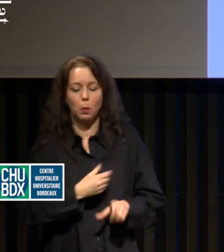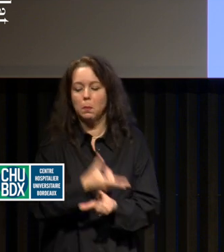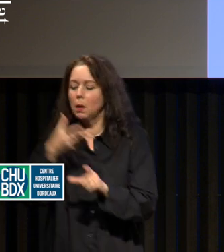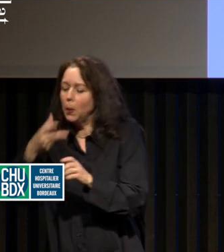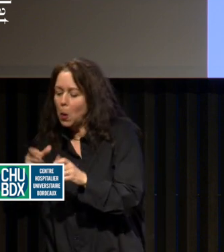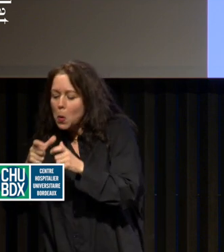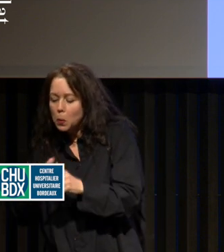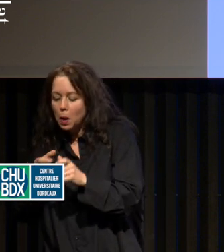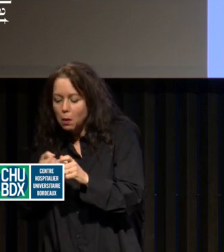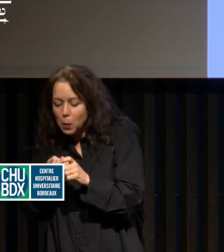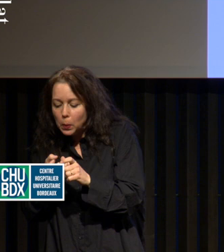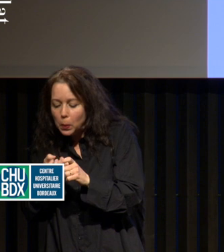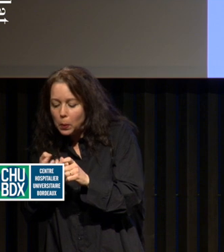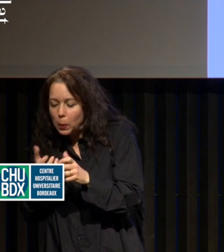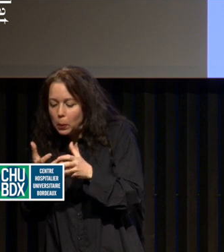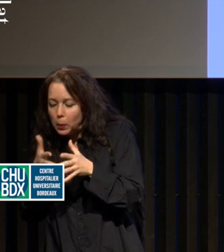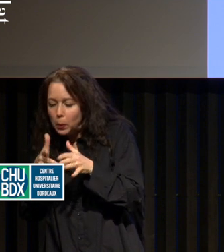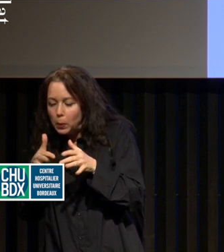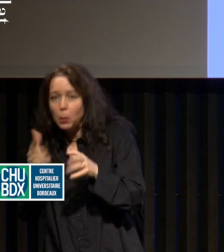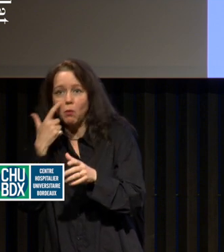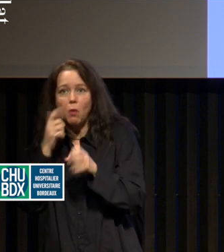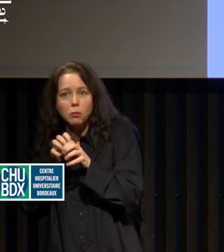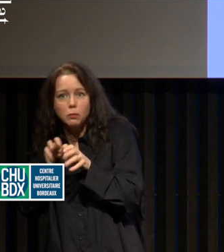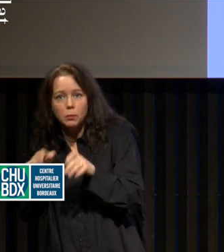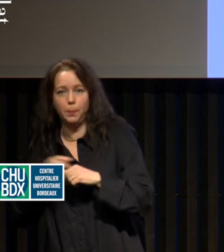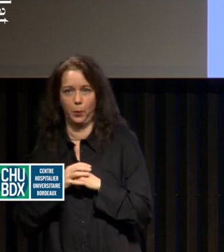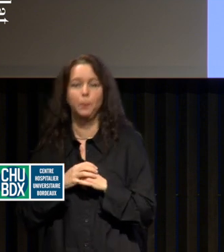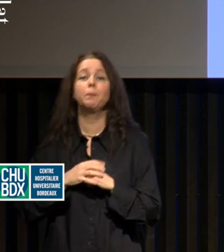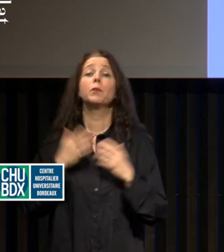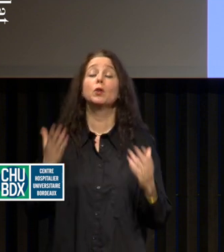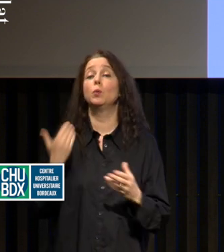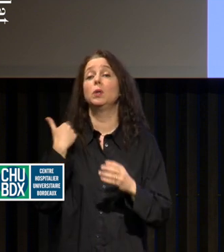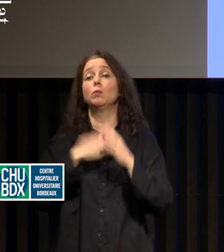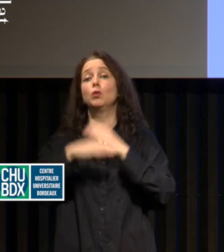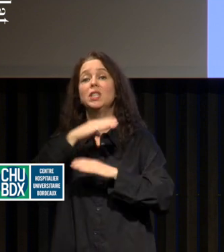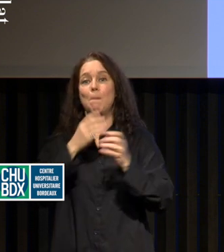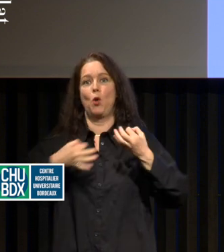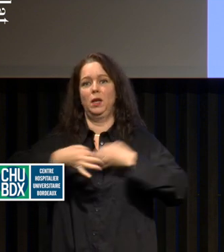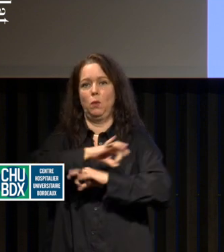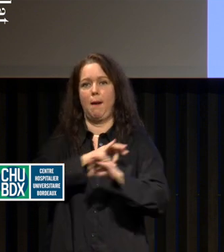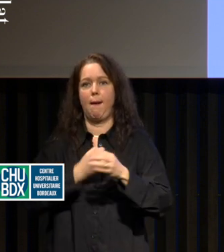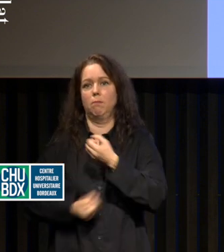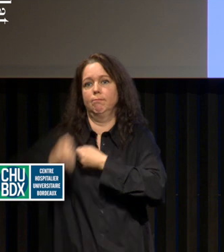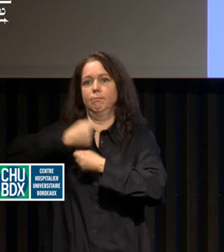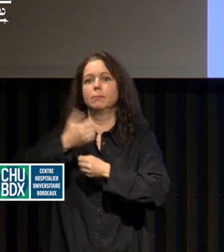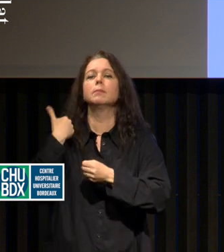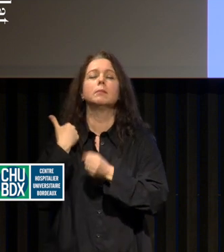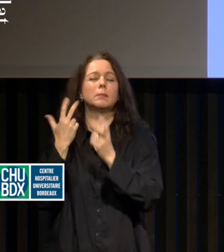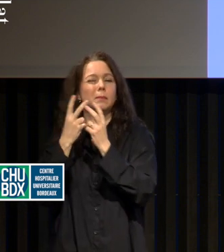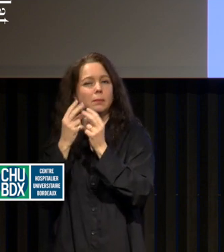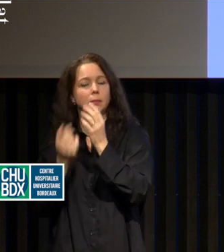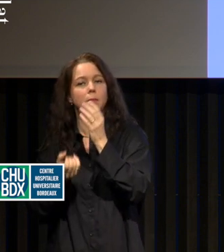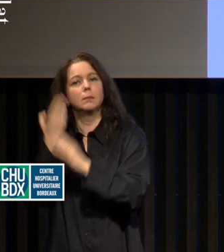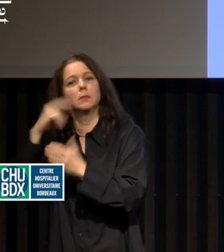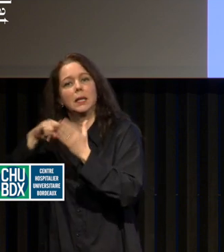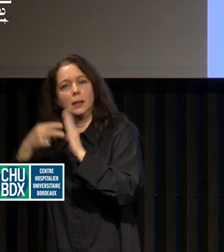nombre d'espèces de bactéries. Et depuis qu'on a la biologie moléculaire, je vous en dirai quelques mots tout à l'heure, on est capable